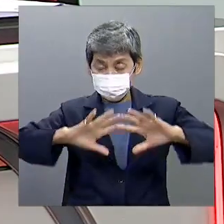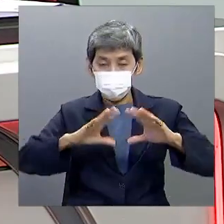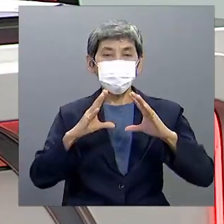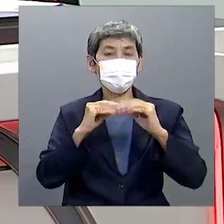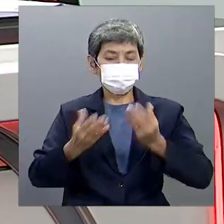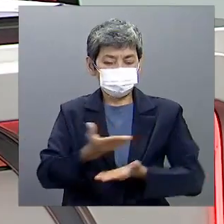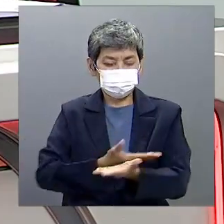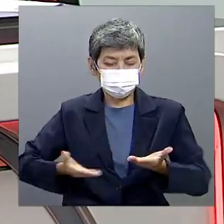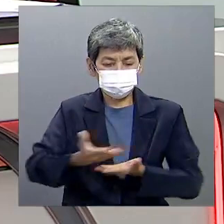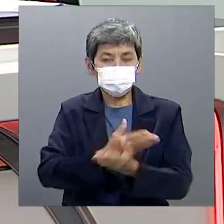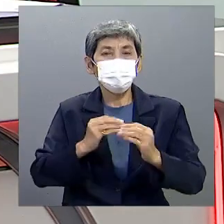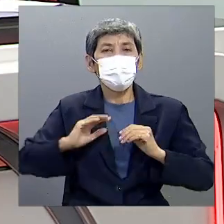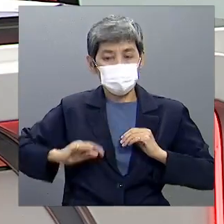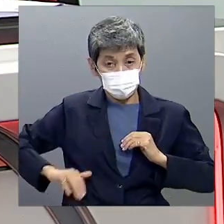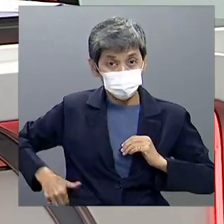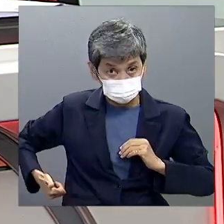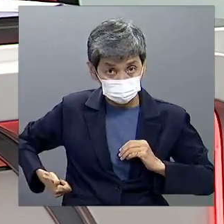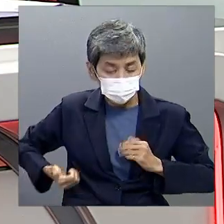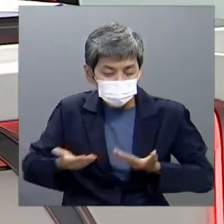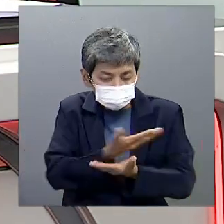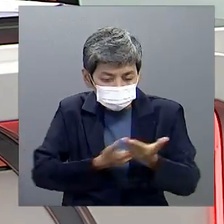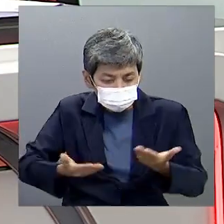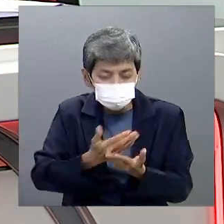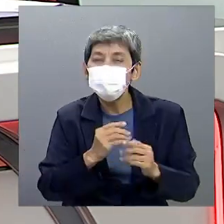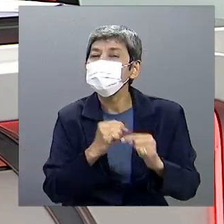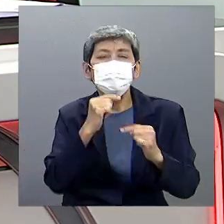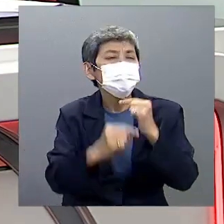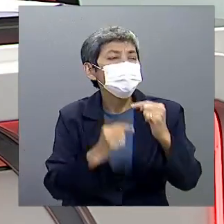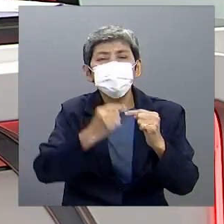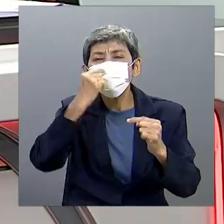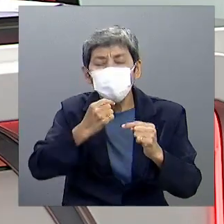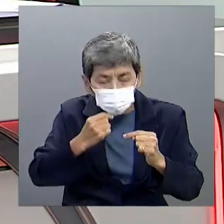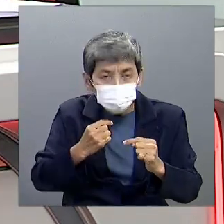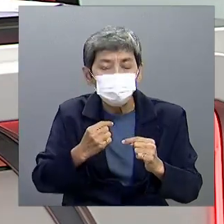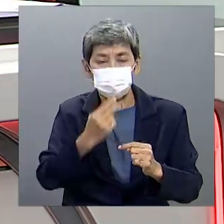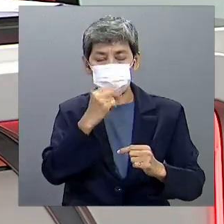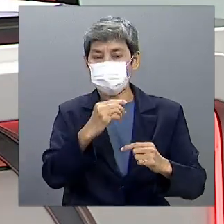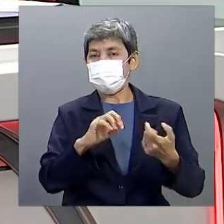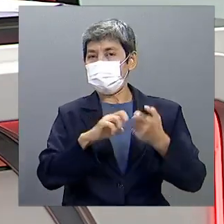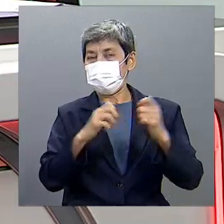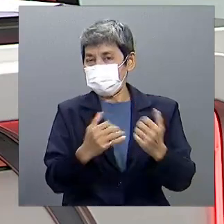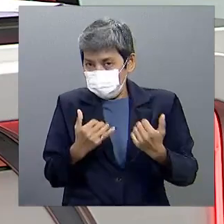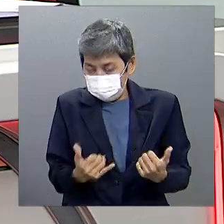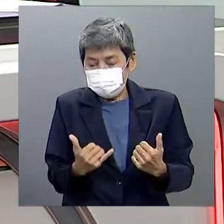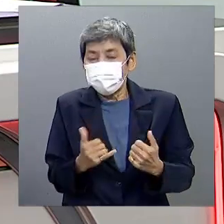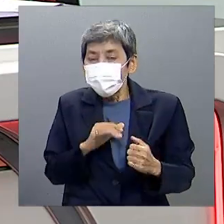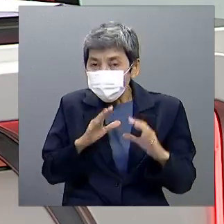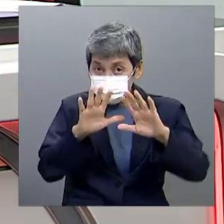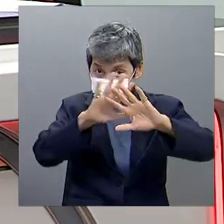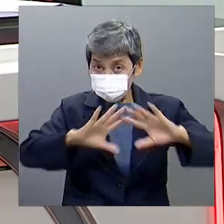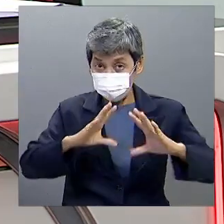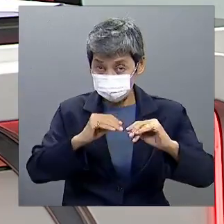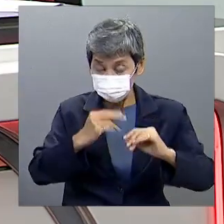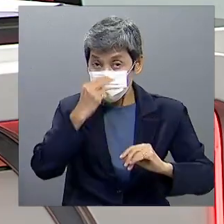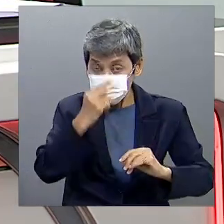ที่กัมพูชานะคะเป็นการประชุมตามวงรอบอยู่แล้วแต่ว่ามันเกิดเหตุการณ์ขึ้นในวันนี้พอดีด้วยนอกเหนือจากท่าทีที่อาจ